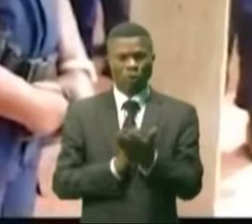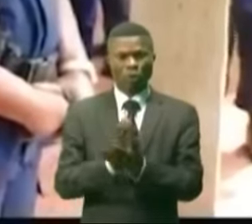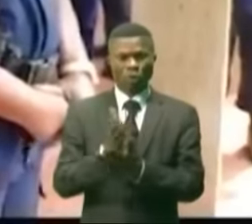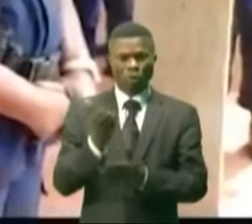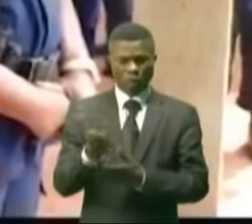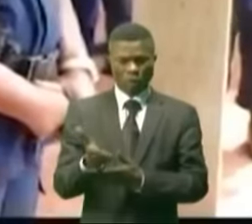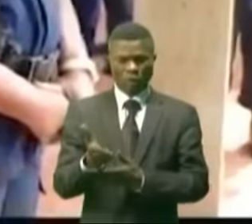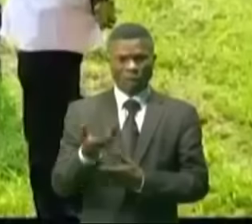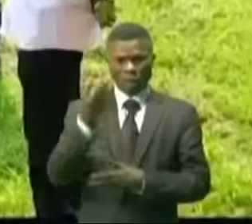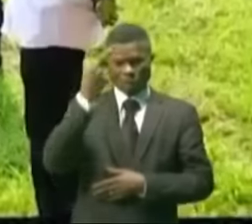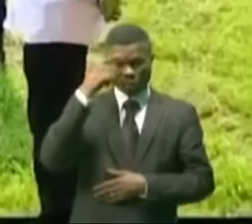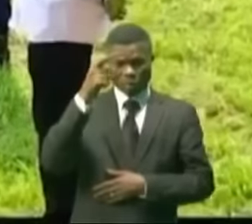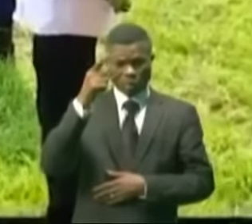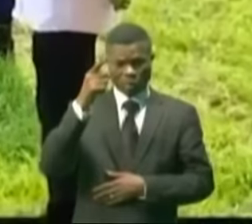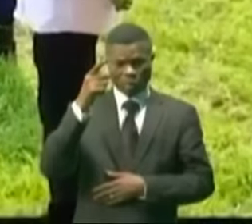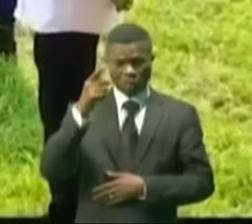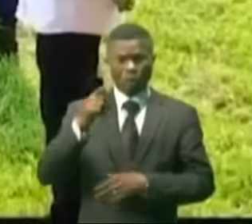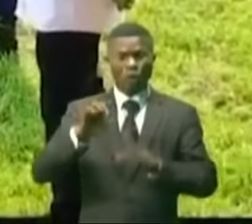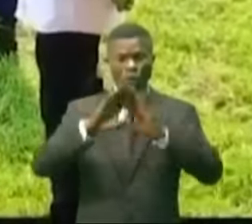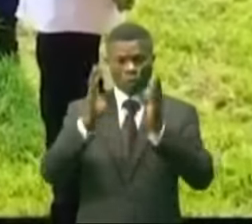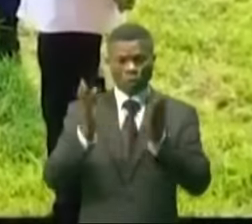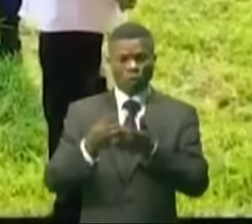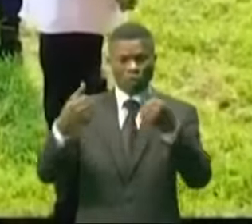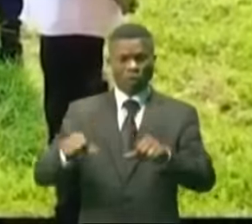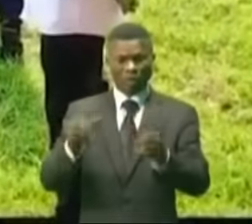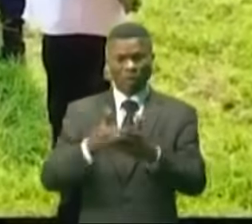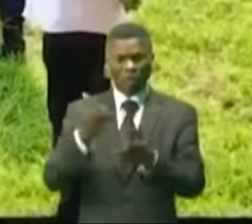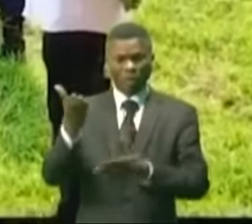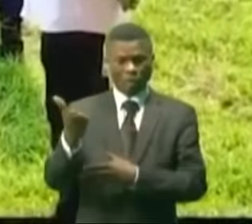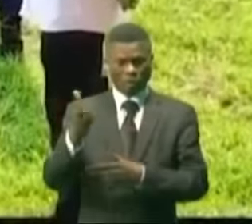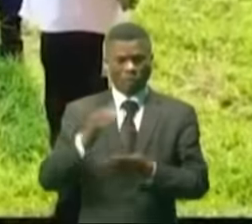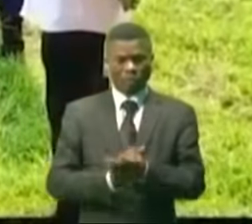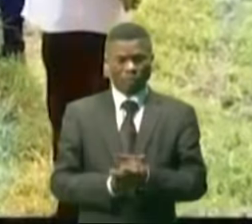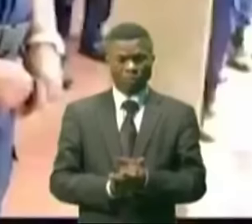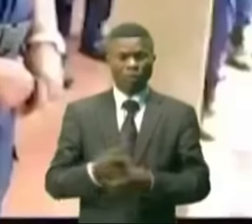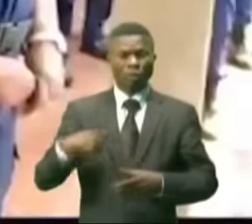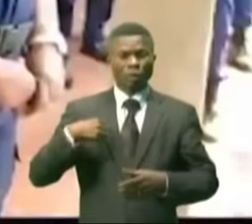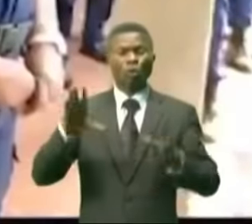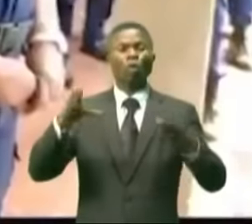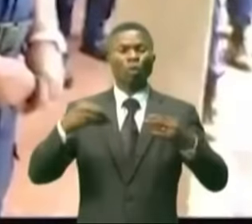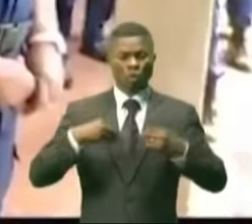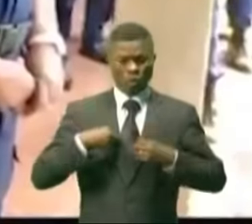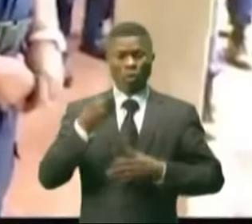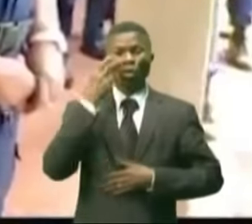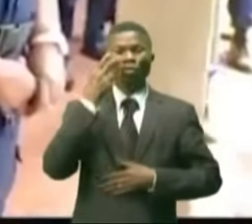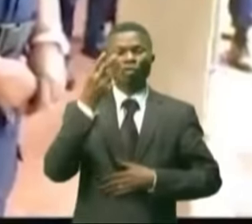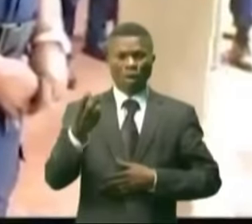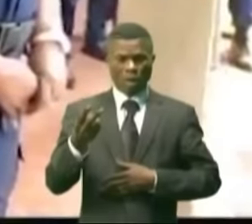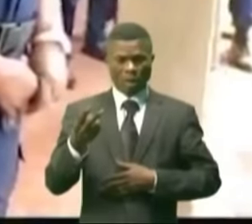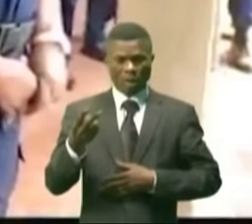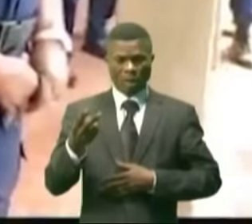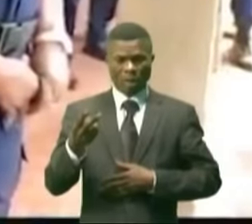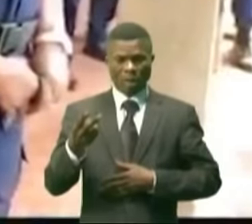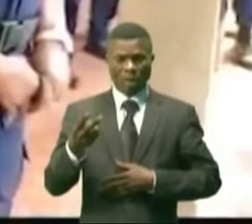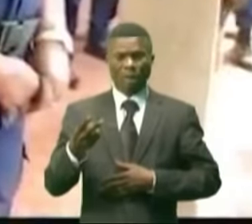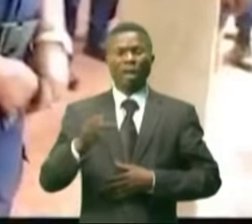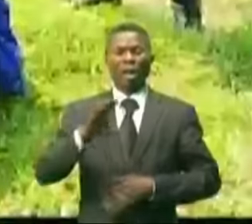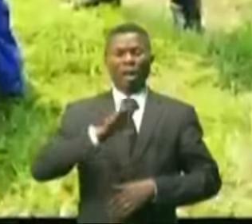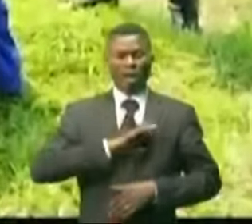pour ceux qui sont déjà aux armes. Mais nous avons déjà pris acte de voir comment appuyer la